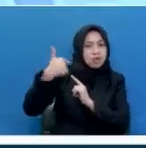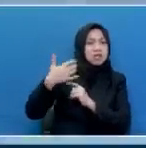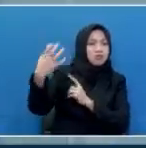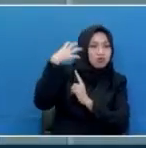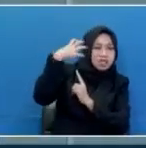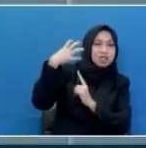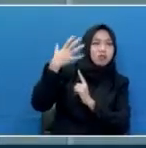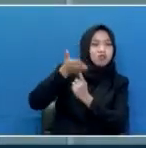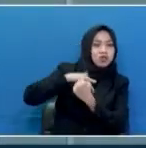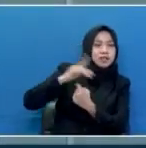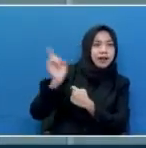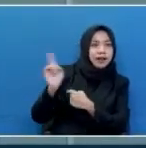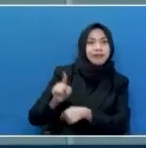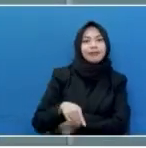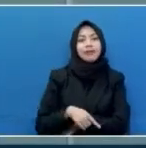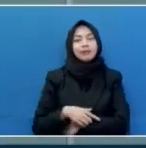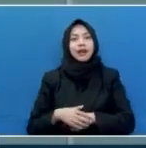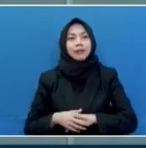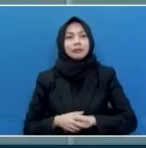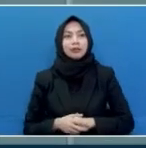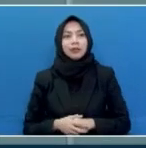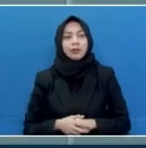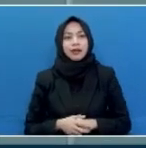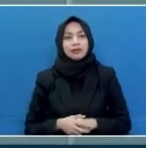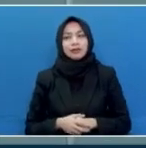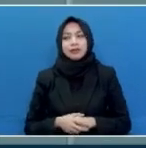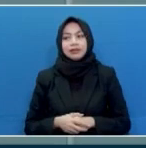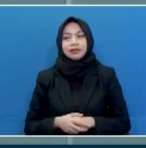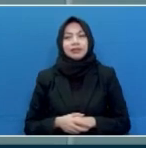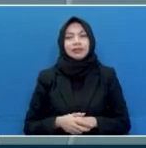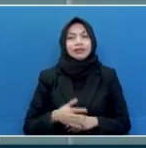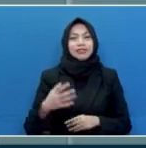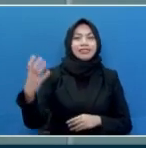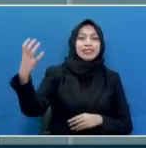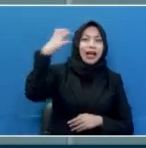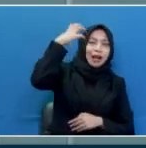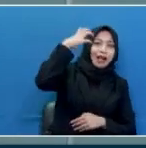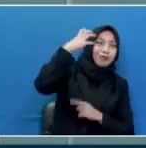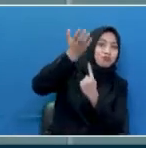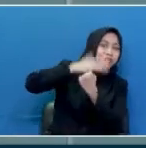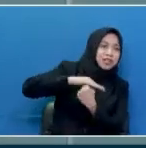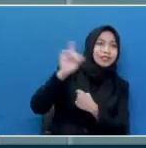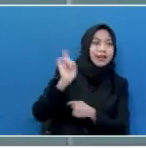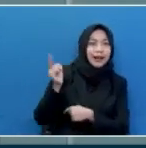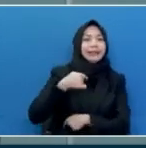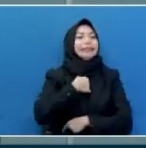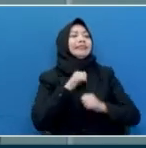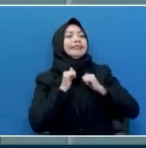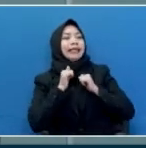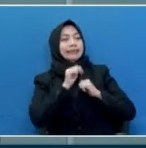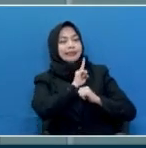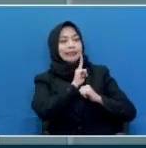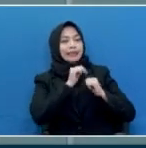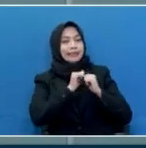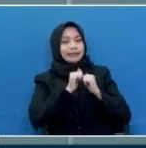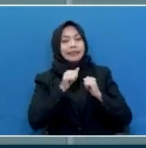PDIP jangan macam-macam jangan saya dibully kalau kali ini saya sudah janji kalau